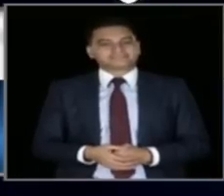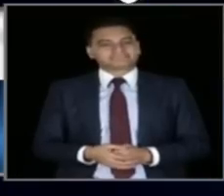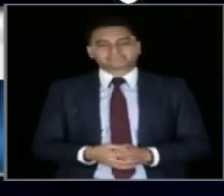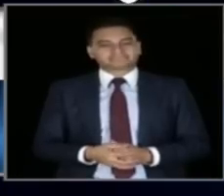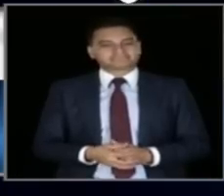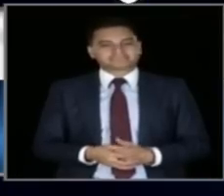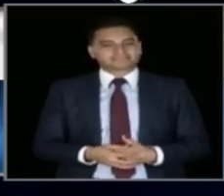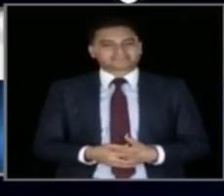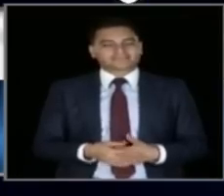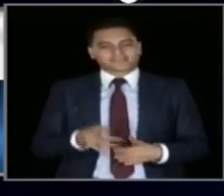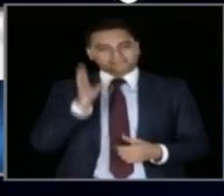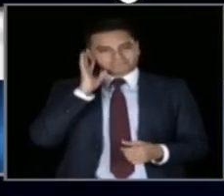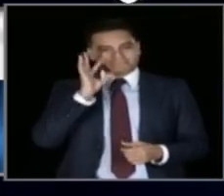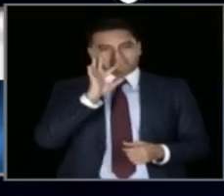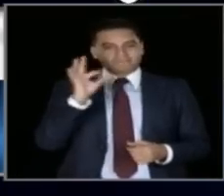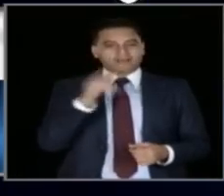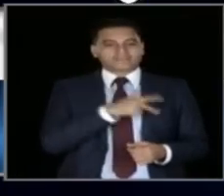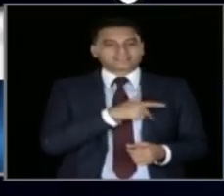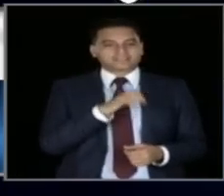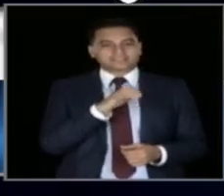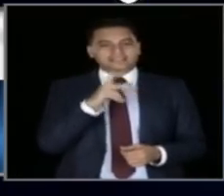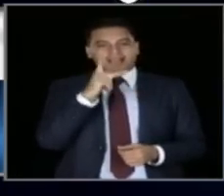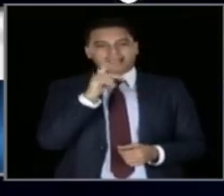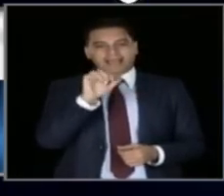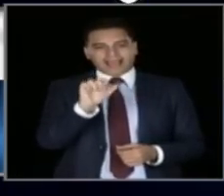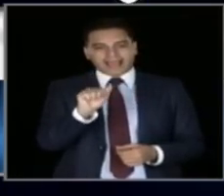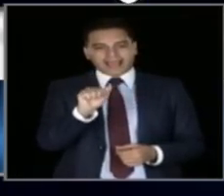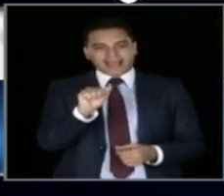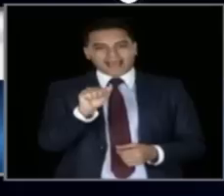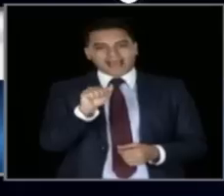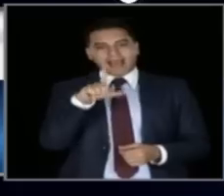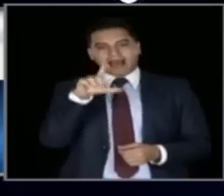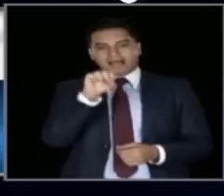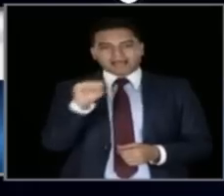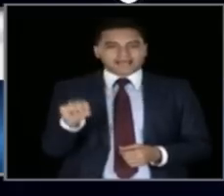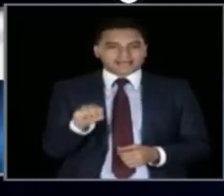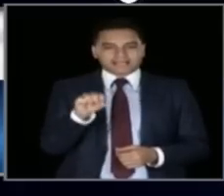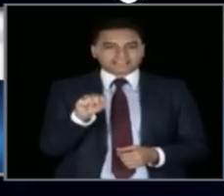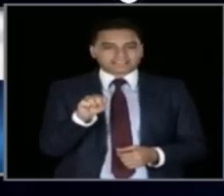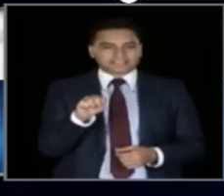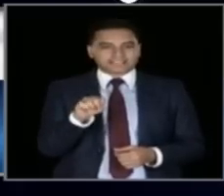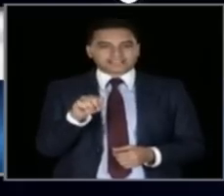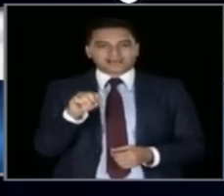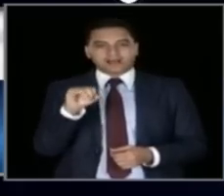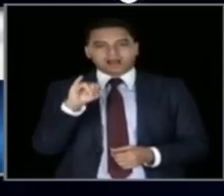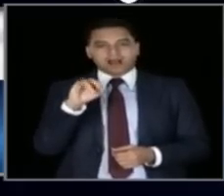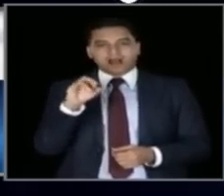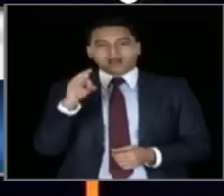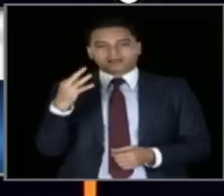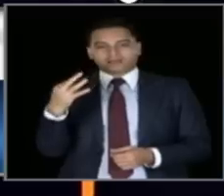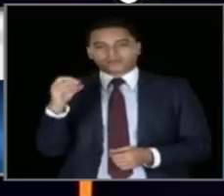خلاص. الصيغه الكيميائيه كي اي ال اس اي